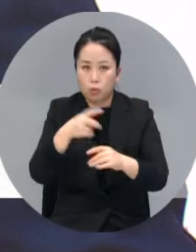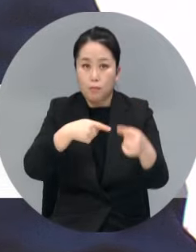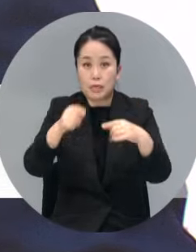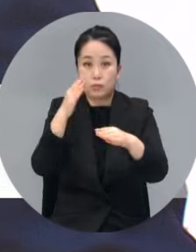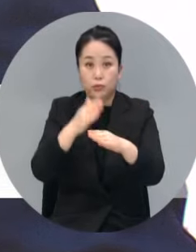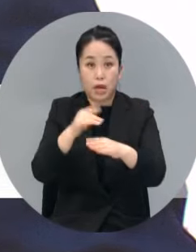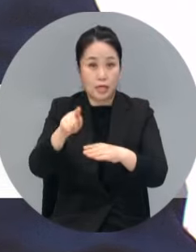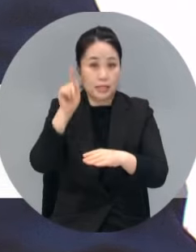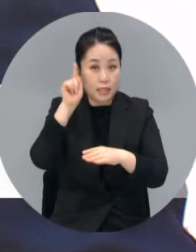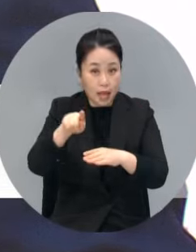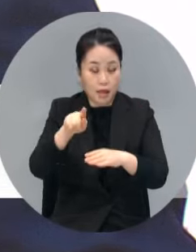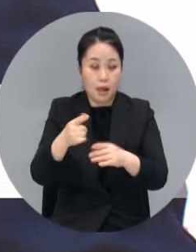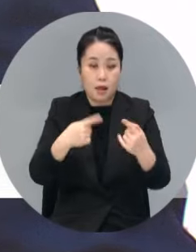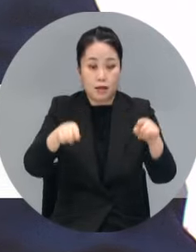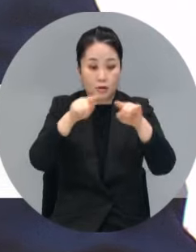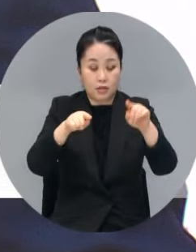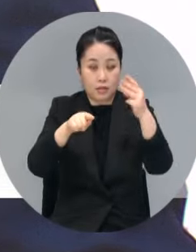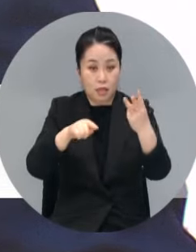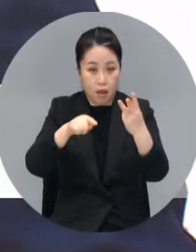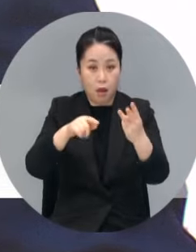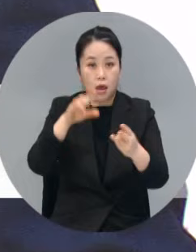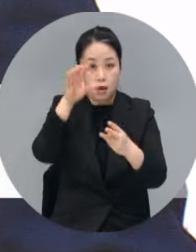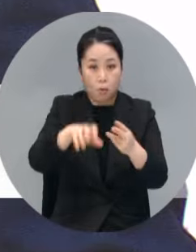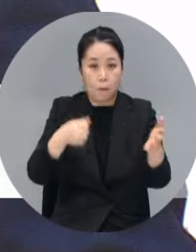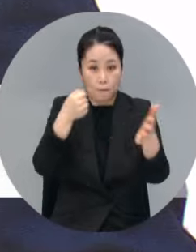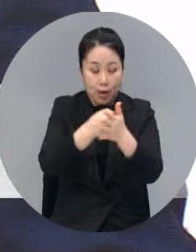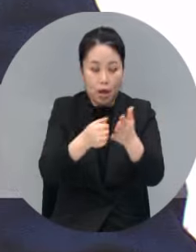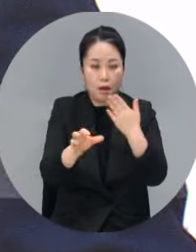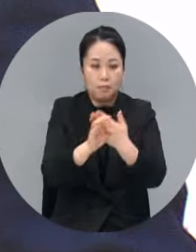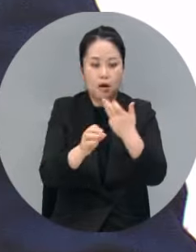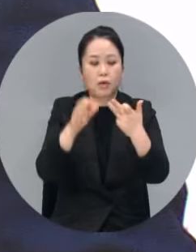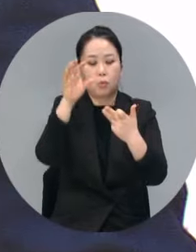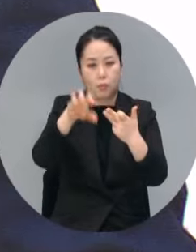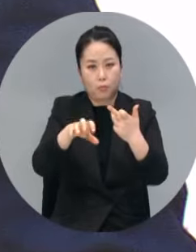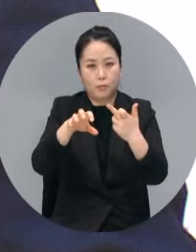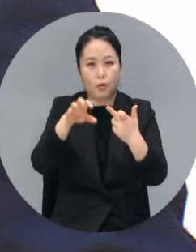내면 17곳의 공천을 확정하게 됩니다. 김인하 기자입니다.